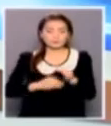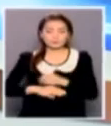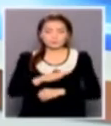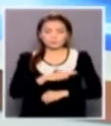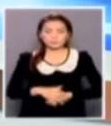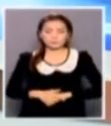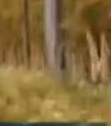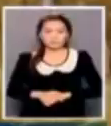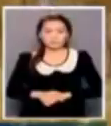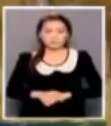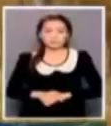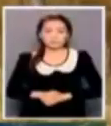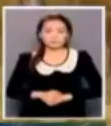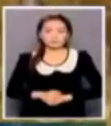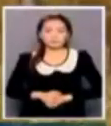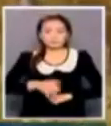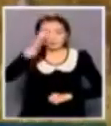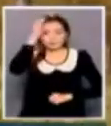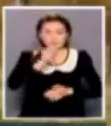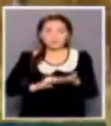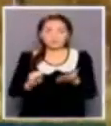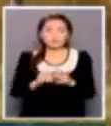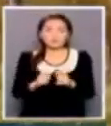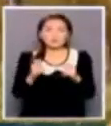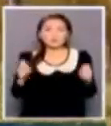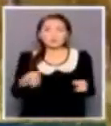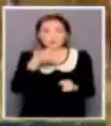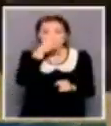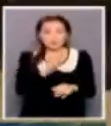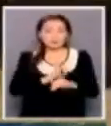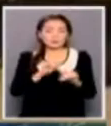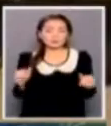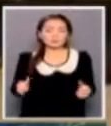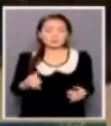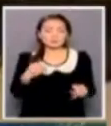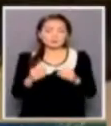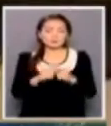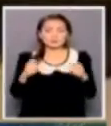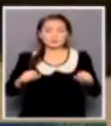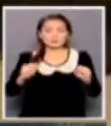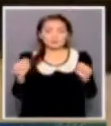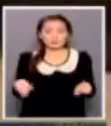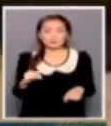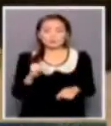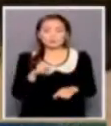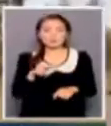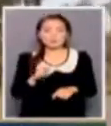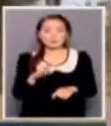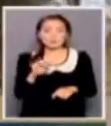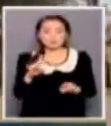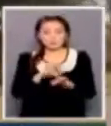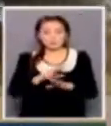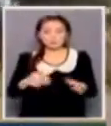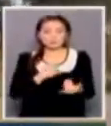қозғады. Ақын шығармашылығын сөз ете отырып, шерімді тарқатып, көп дүние айтуға болады. Жұмекен қазақ